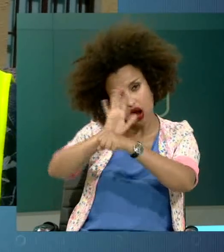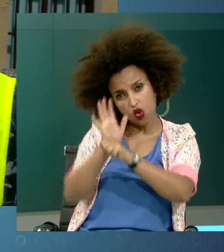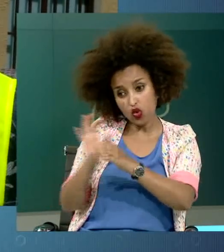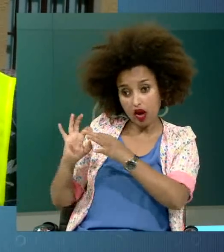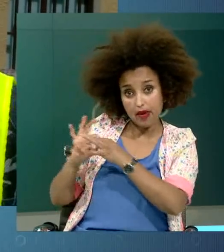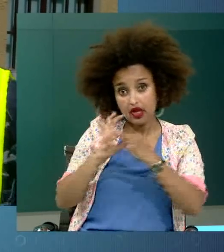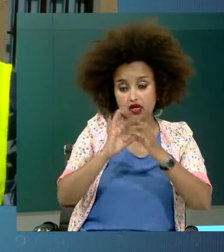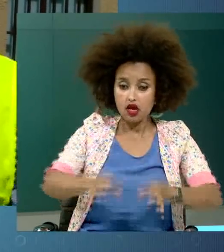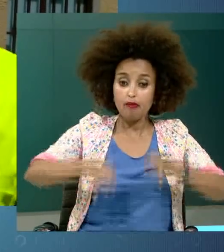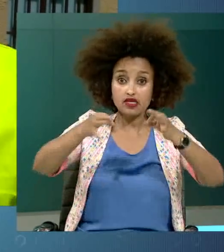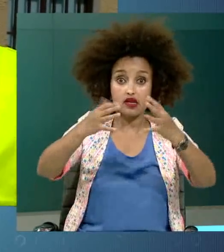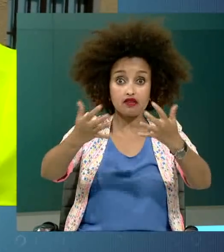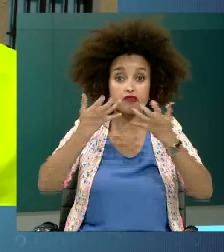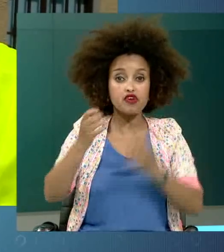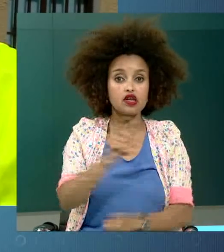ማስተላለፍ የምፈልገው መልእክት